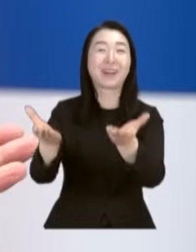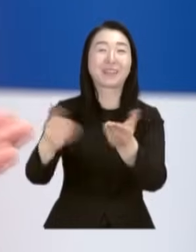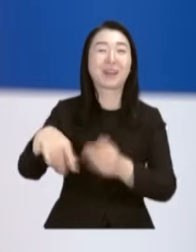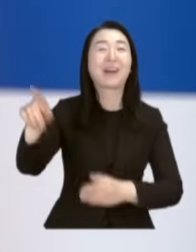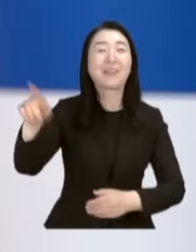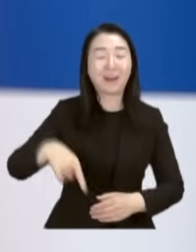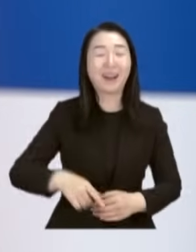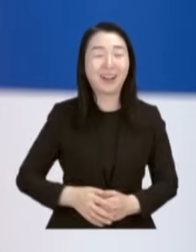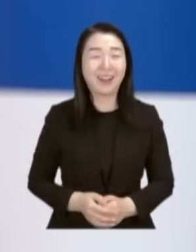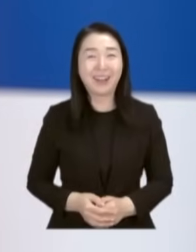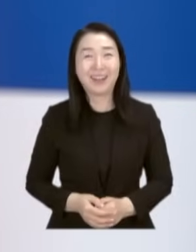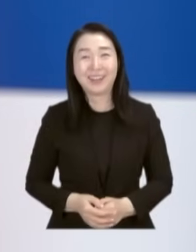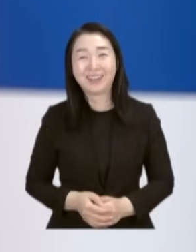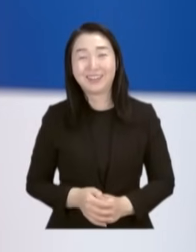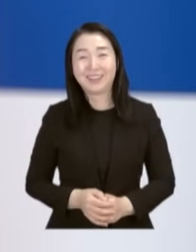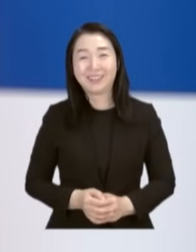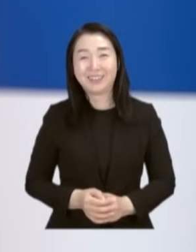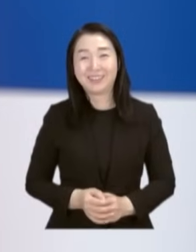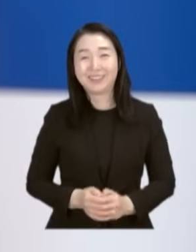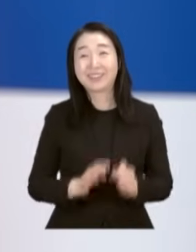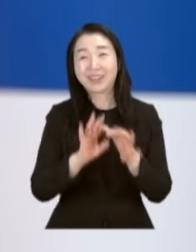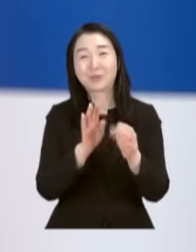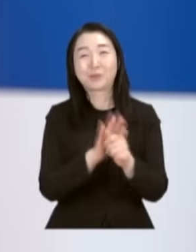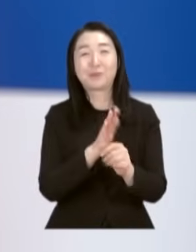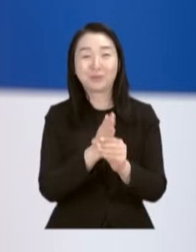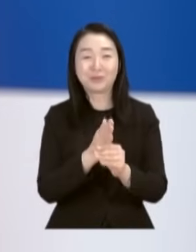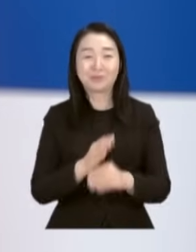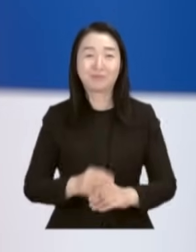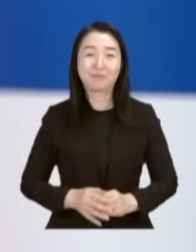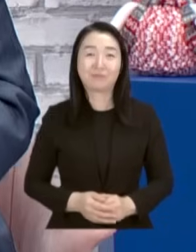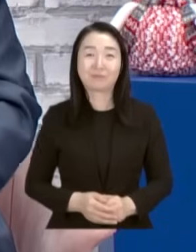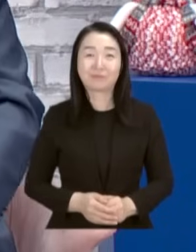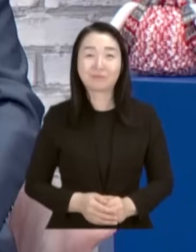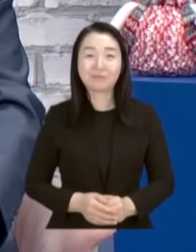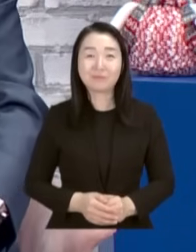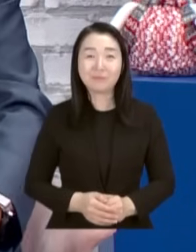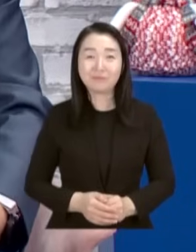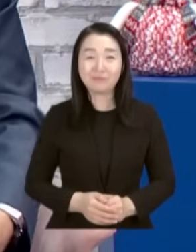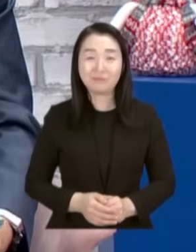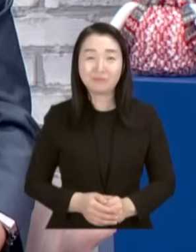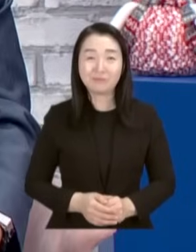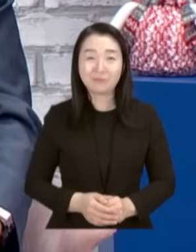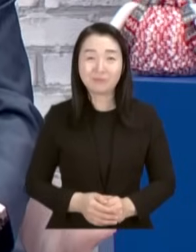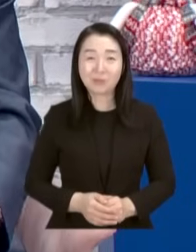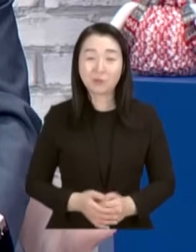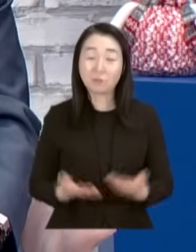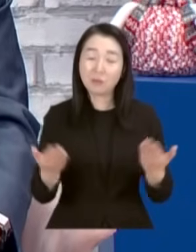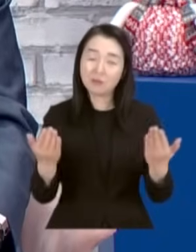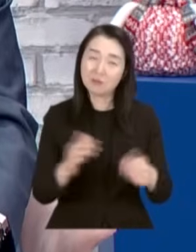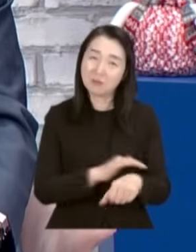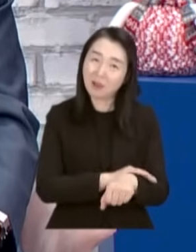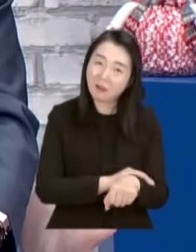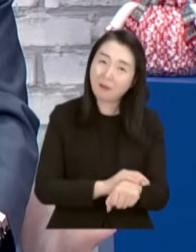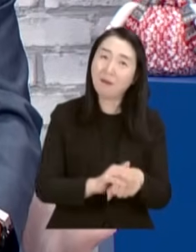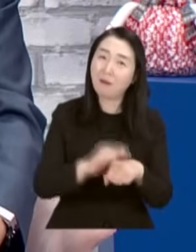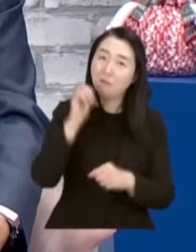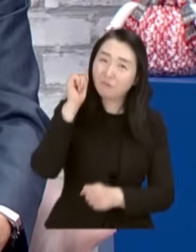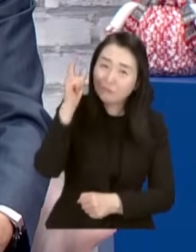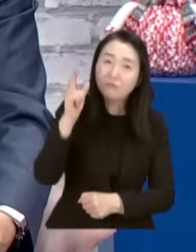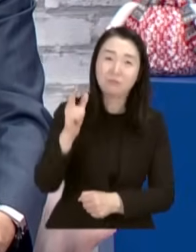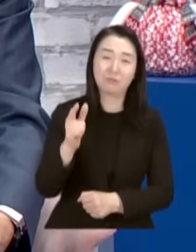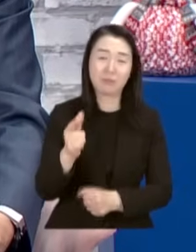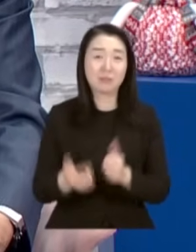갔다 올 수 있도록 야. 저희가 지금 계속 그렇게 아니 그런데 이렇게 정말로 훌륭한 일들을 해나가고 있는